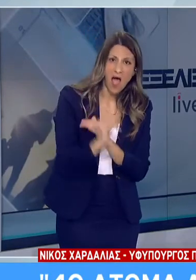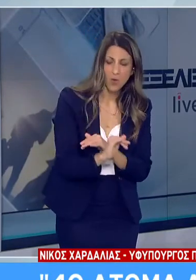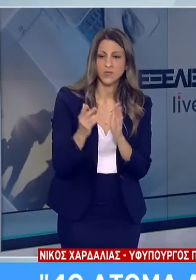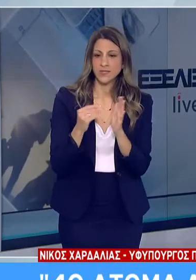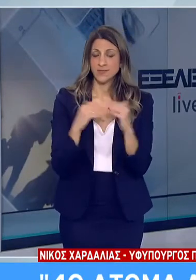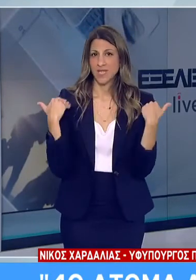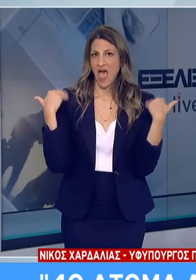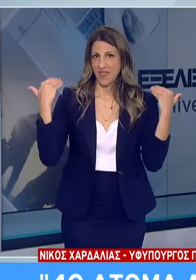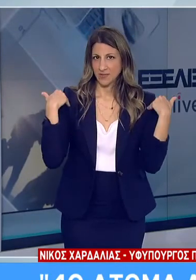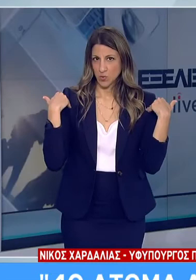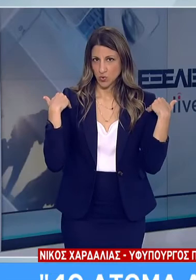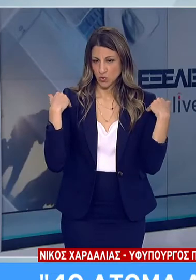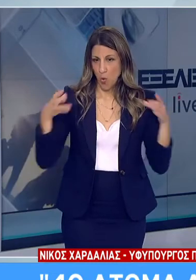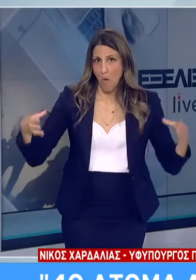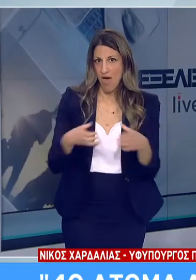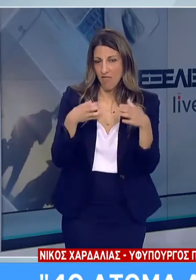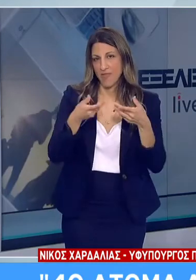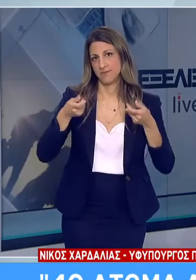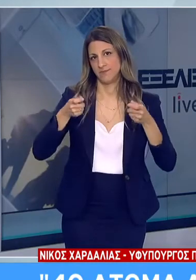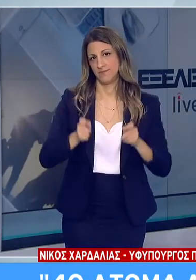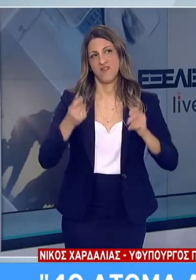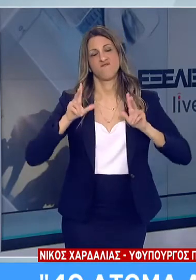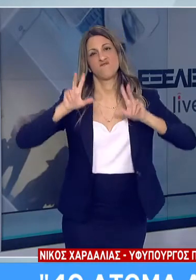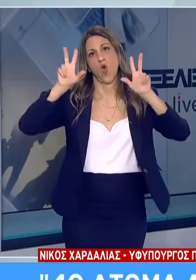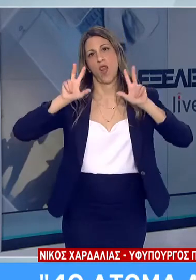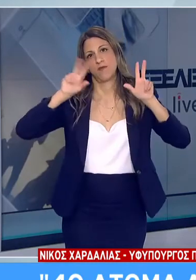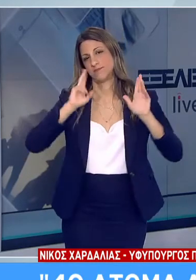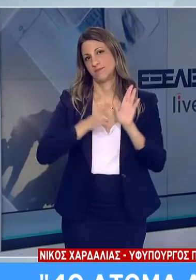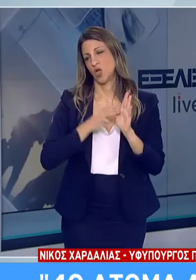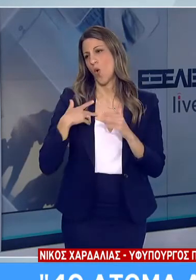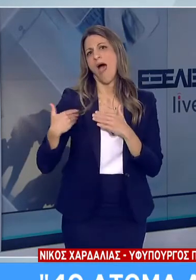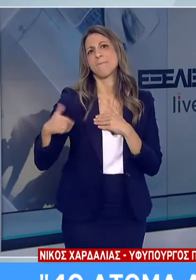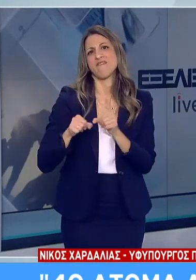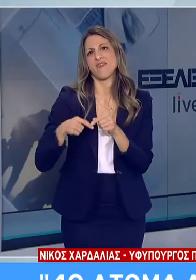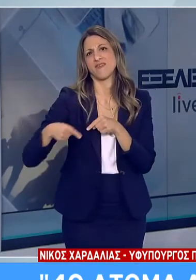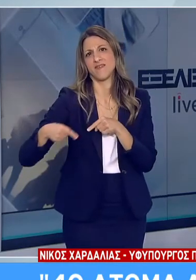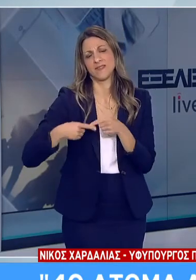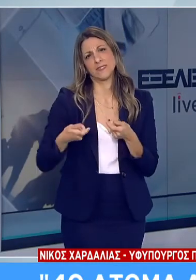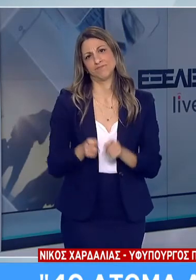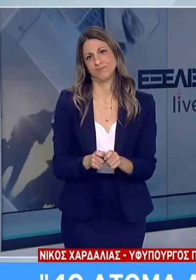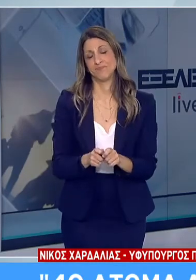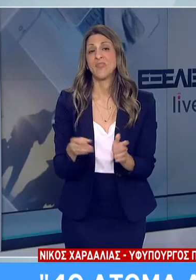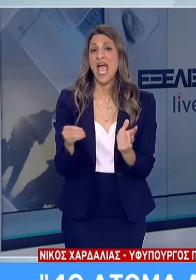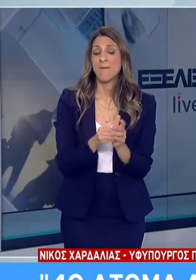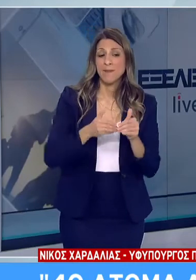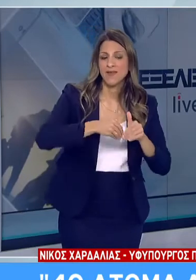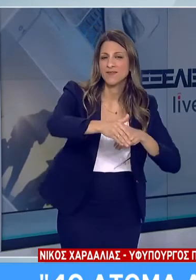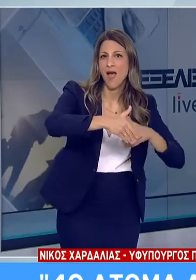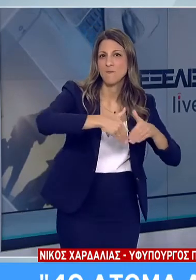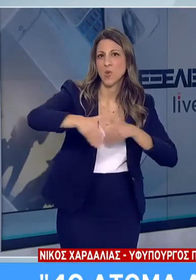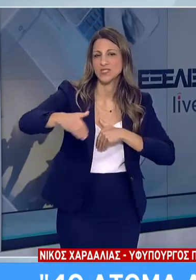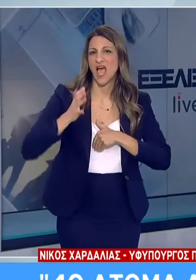επαφή. Υπενθυμίζεται ότι για την προστασία της δημόσιας υγείας είναι απαραίτητο στις παραλίες να τηρούνται οι αναγκαίες αποστάσεις, να αποφεύγεται